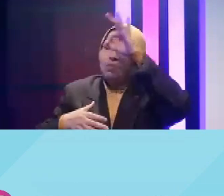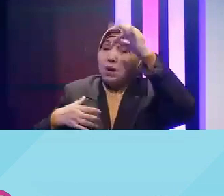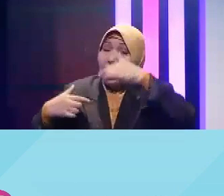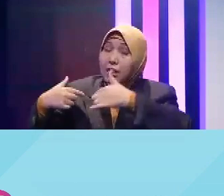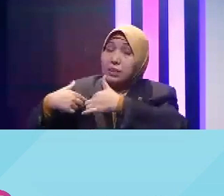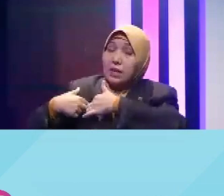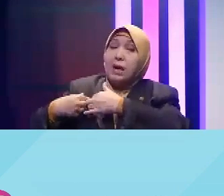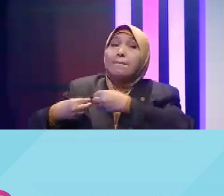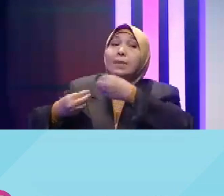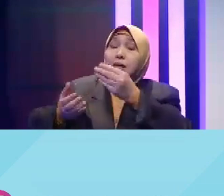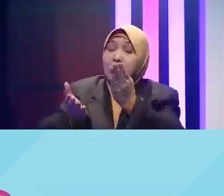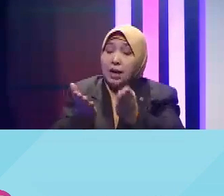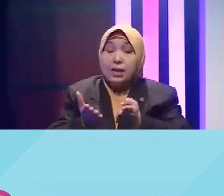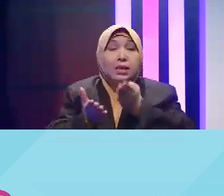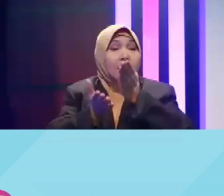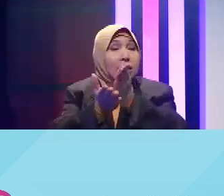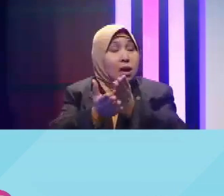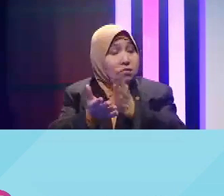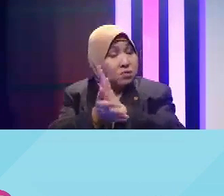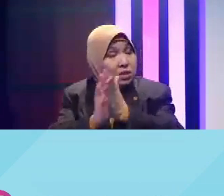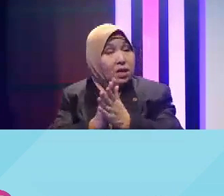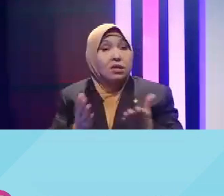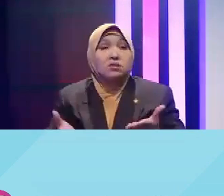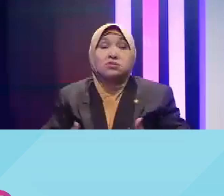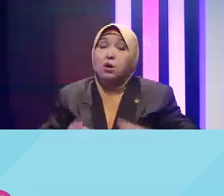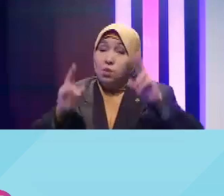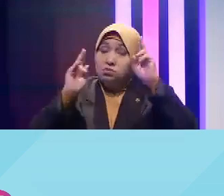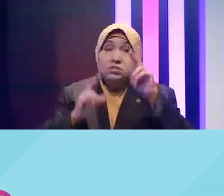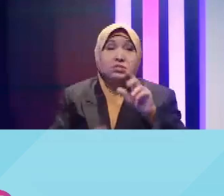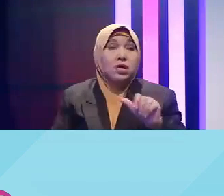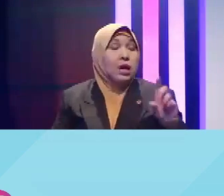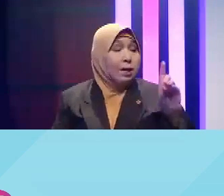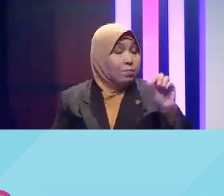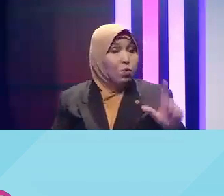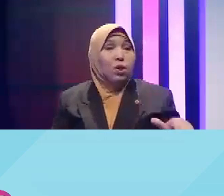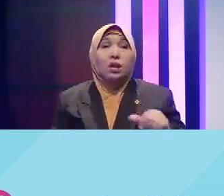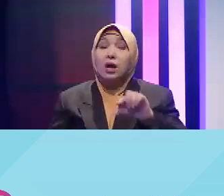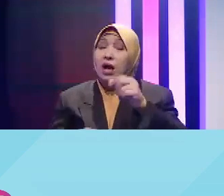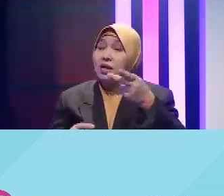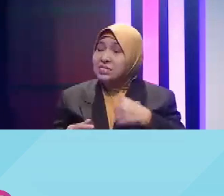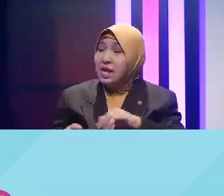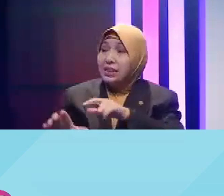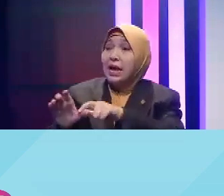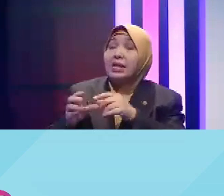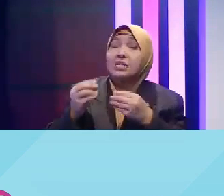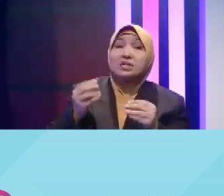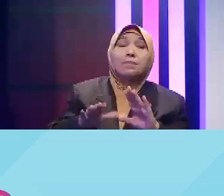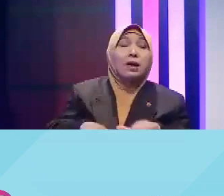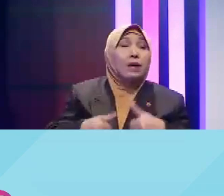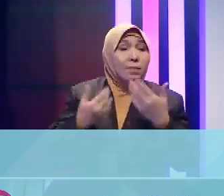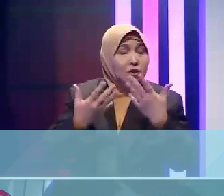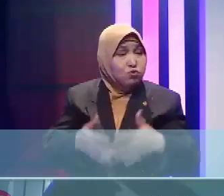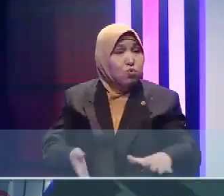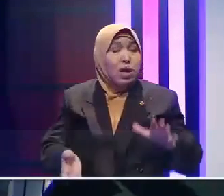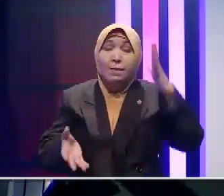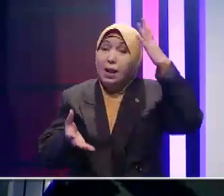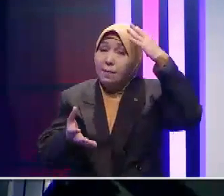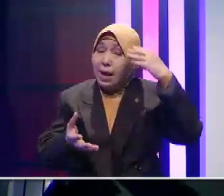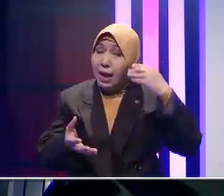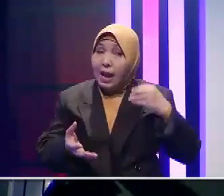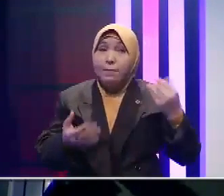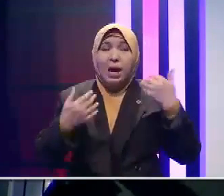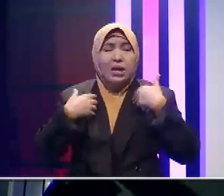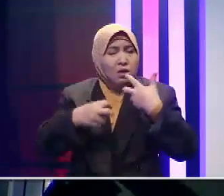hatinya, diberikan hidayah. Jadi di sini Ustaz Abdul Ghani, ya, saya nak tarik sikit tentang bagaimana setelah melalui pengalaman, mungkin